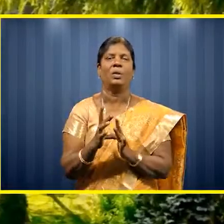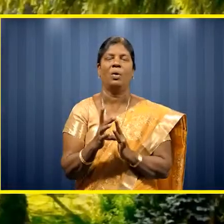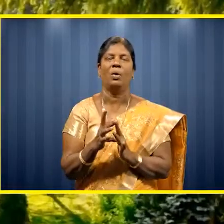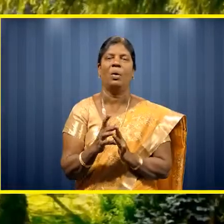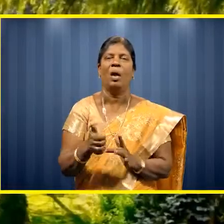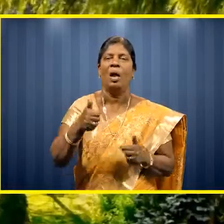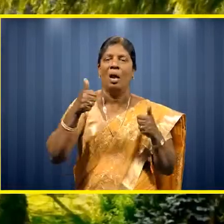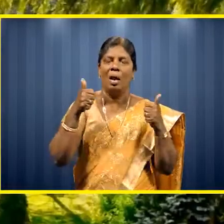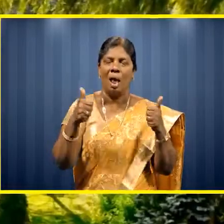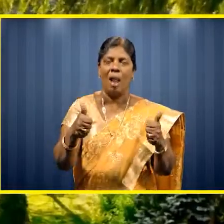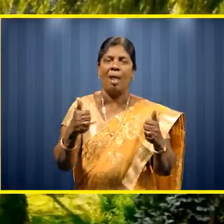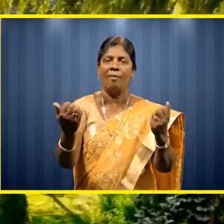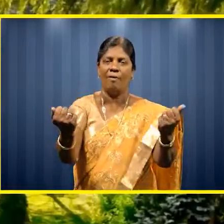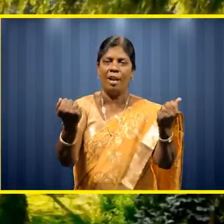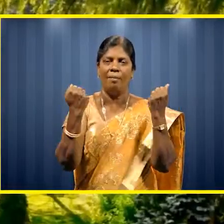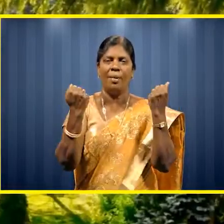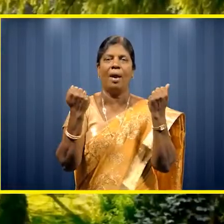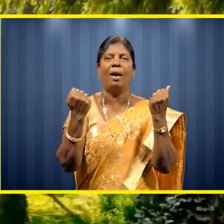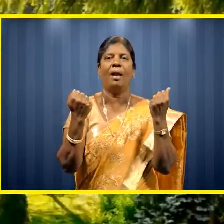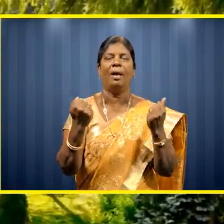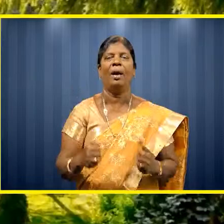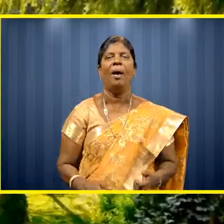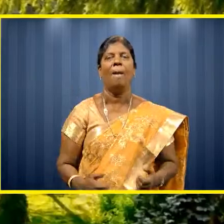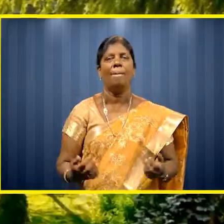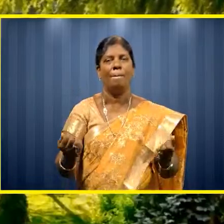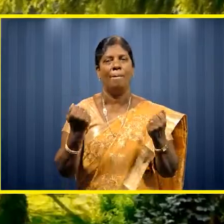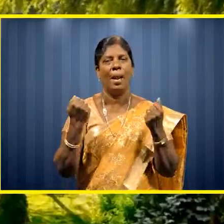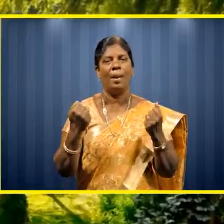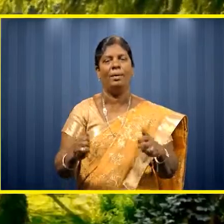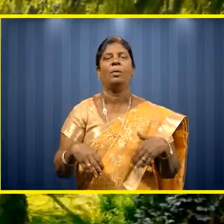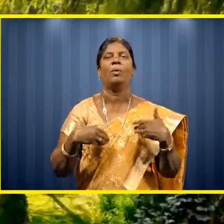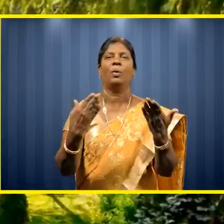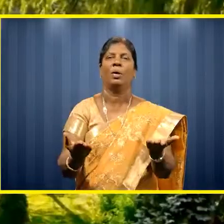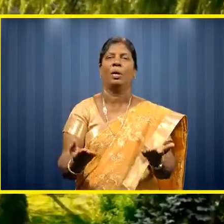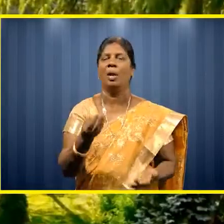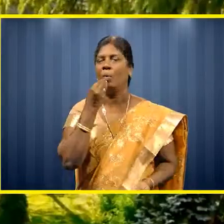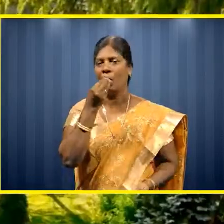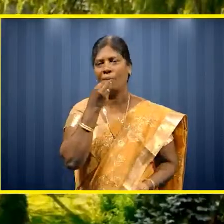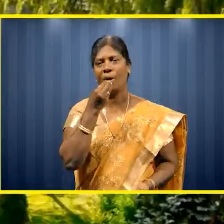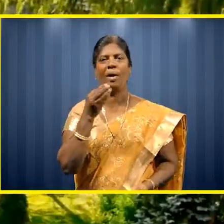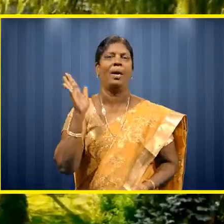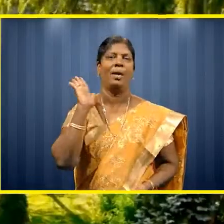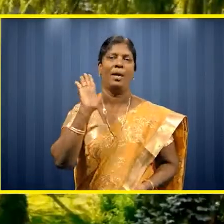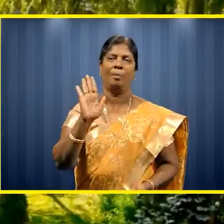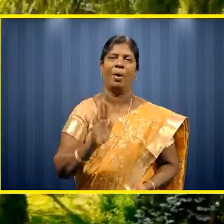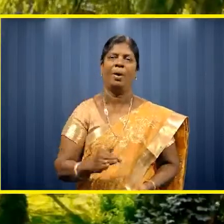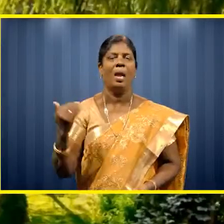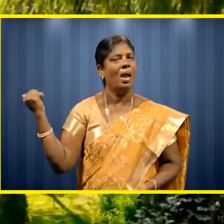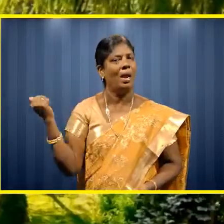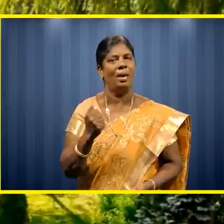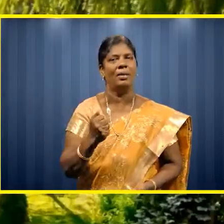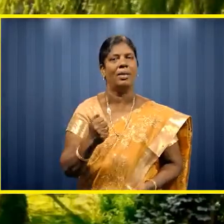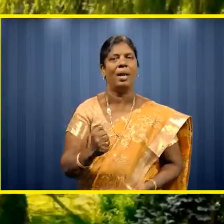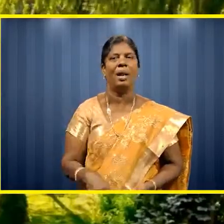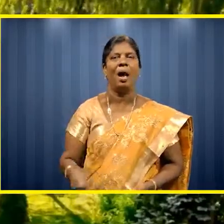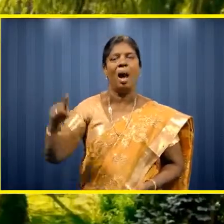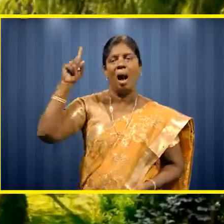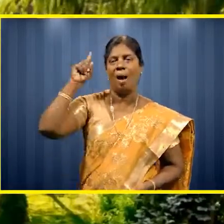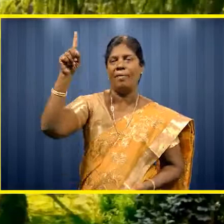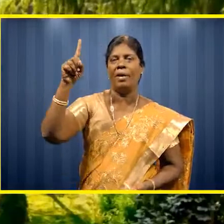இயேசு ஒரு வலிமையான அல்லது பலன் தருகிற உணவாக இருப்பார்.